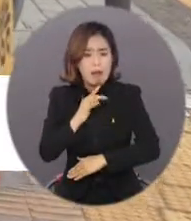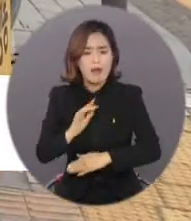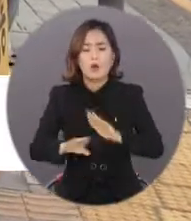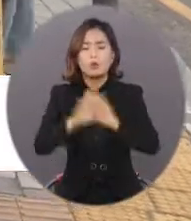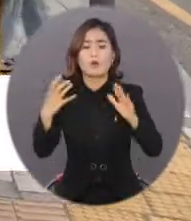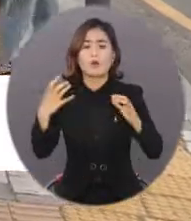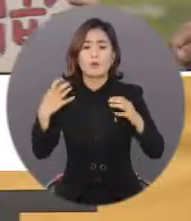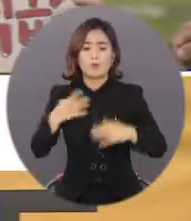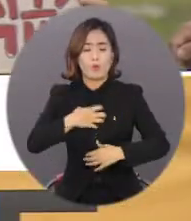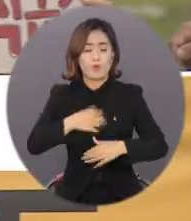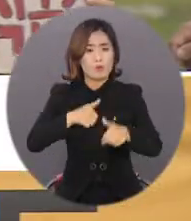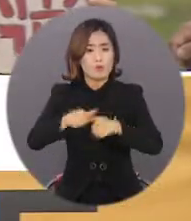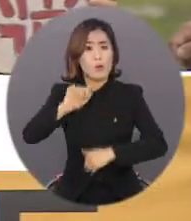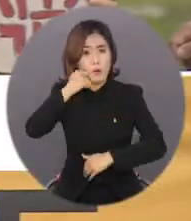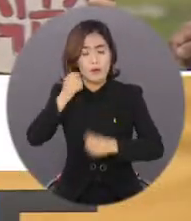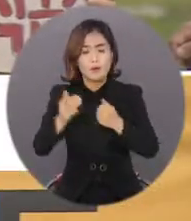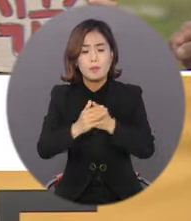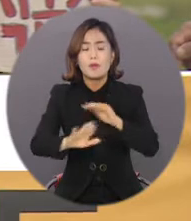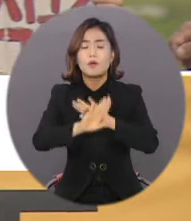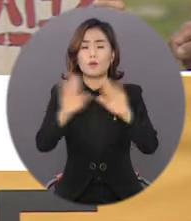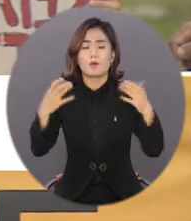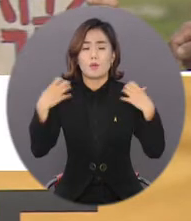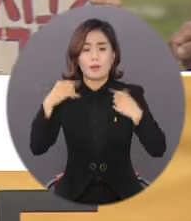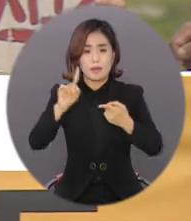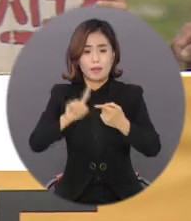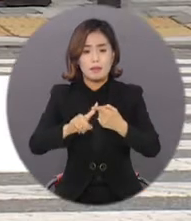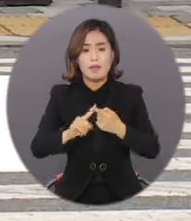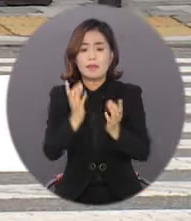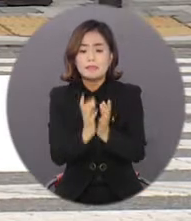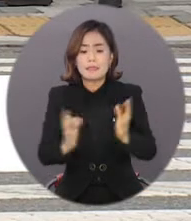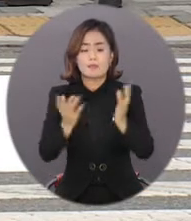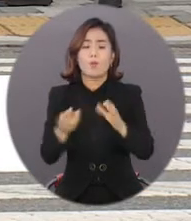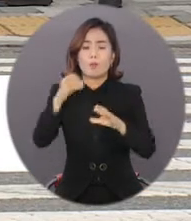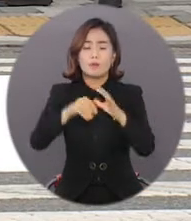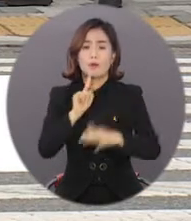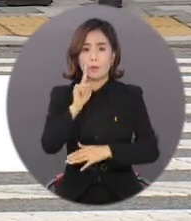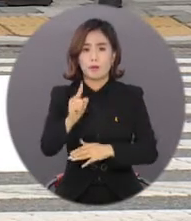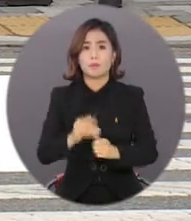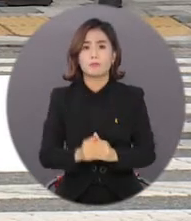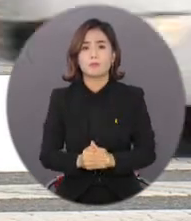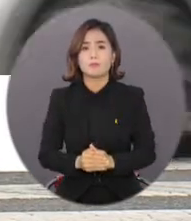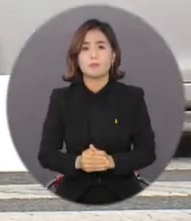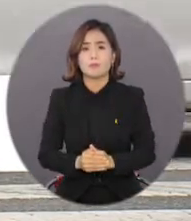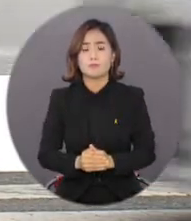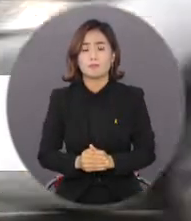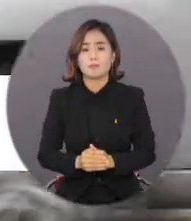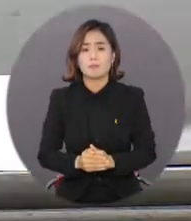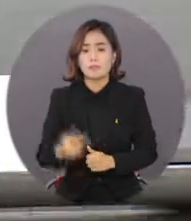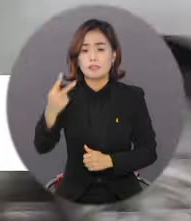기후위기 극복이 불가능하다며 기후위기 대응 의제에 채식도 포함돼야 한다고 주장했습니다.